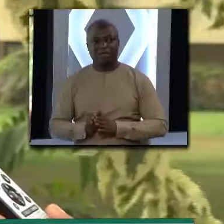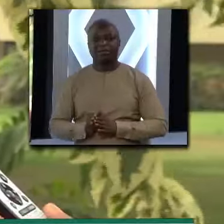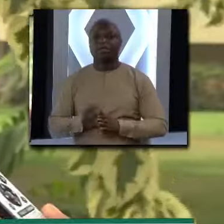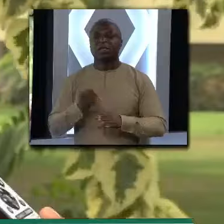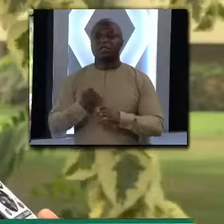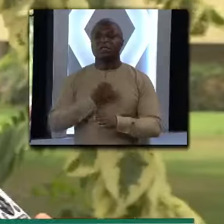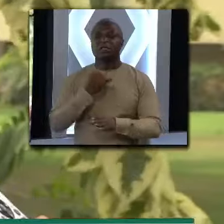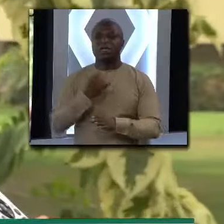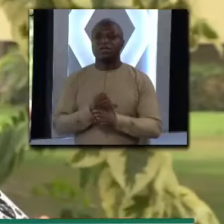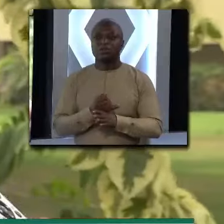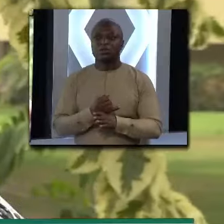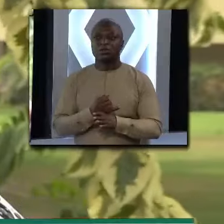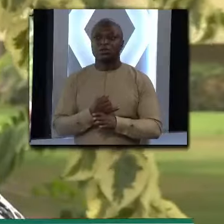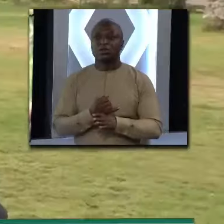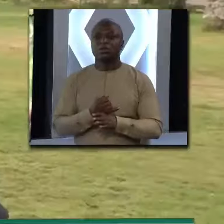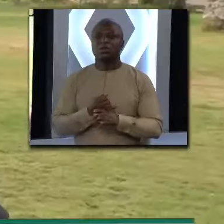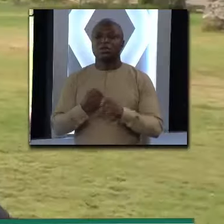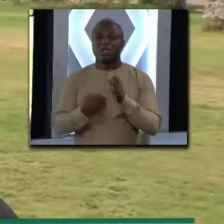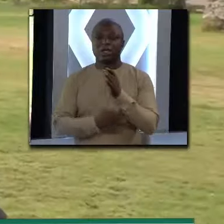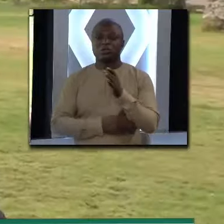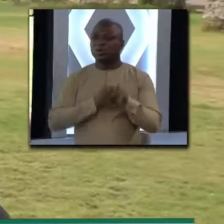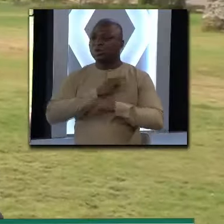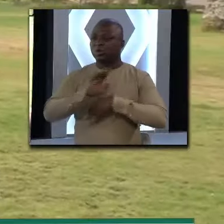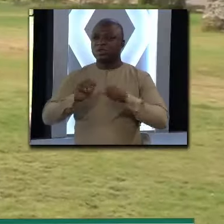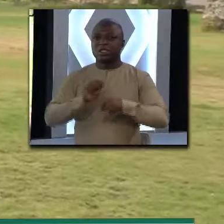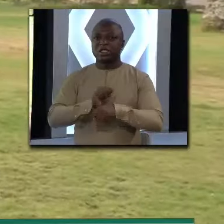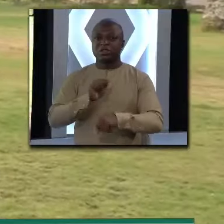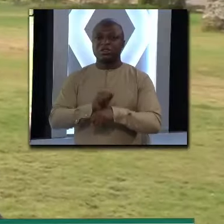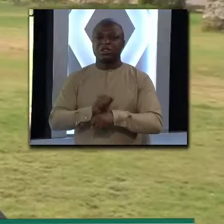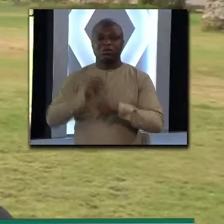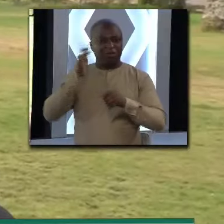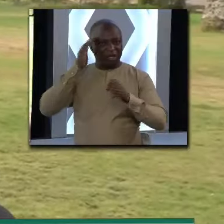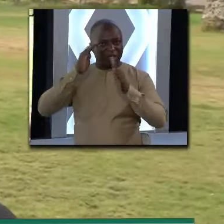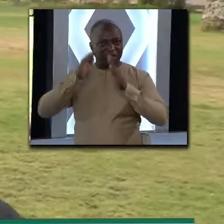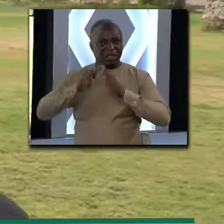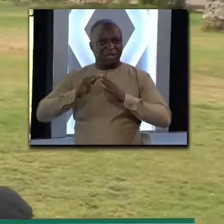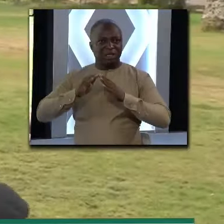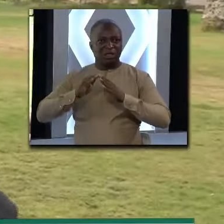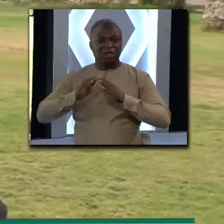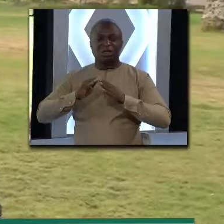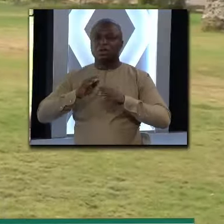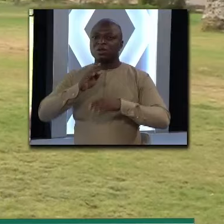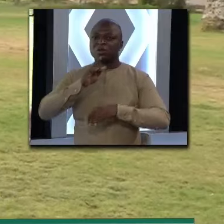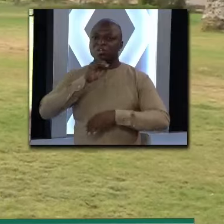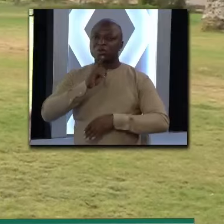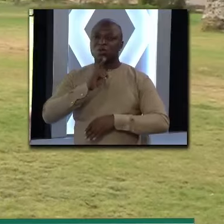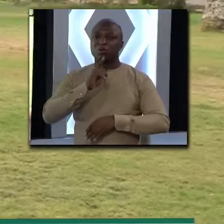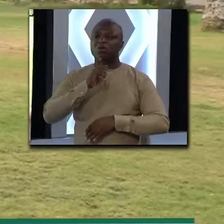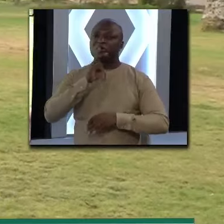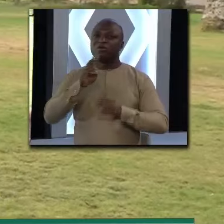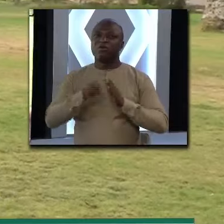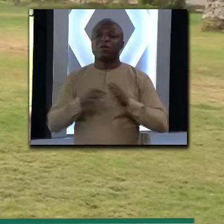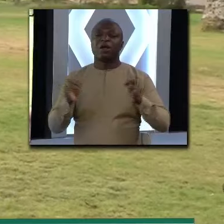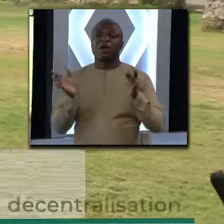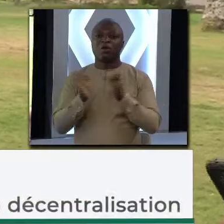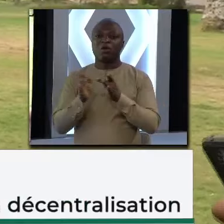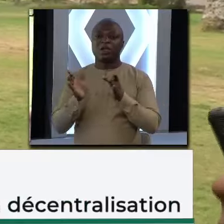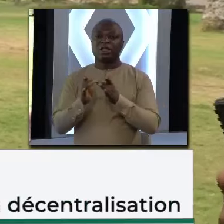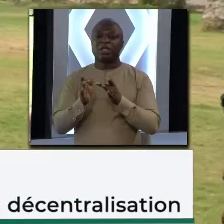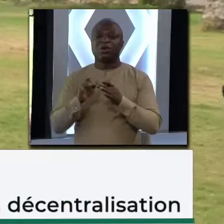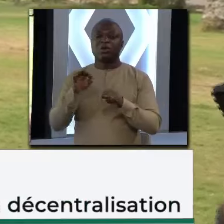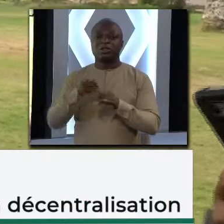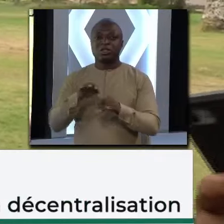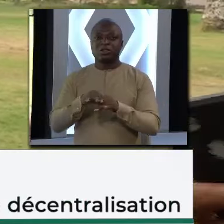l'installation des régions. Toutes les activités du ministère sont vraiment connectées aux élections